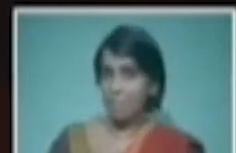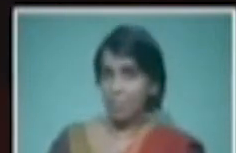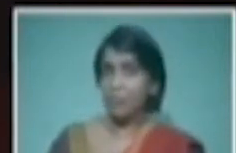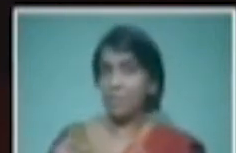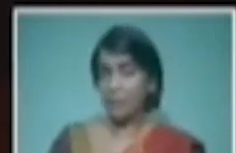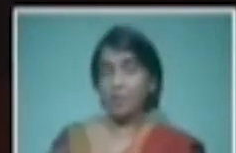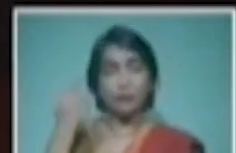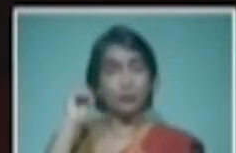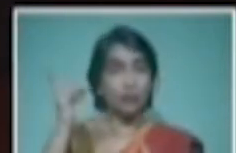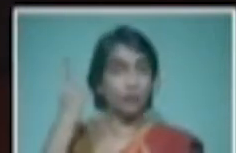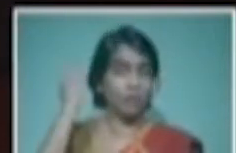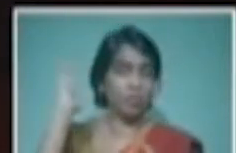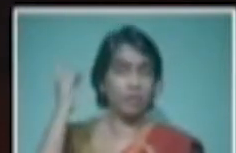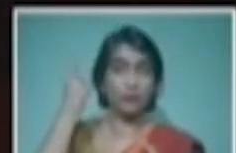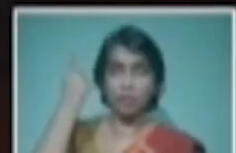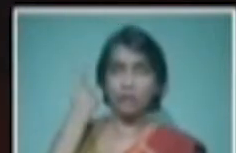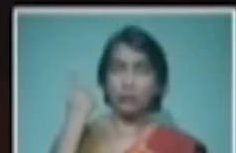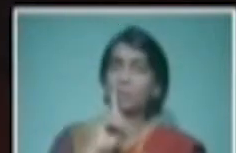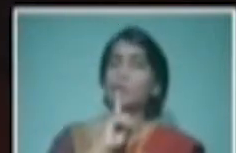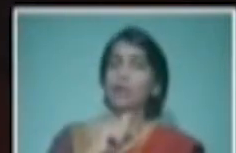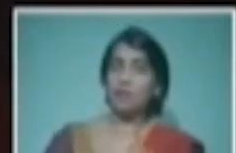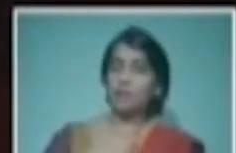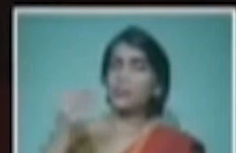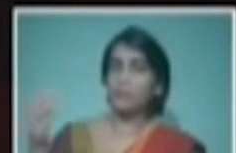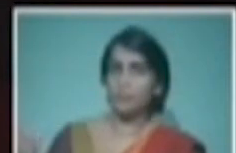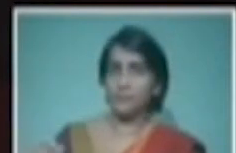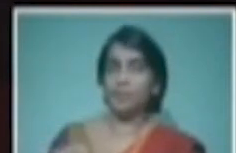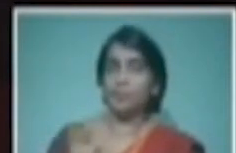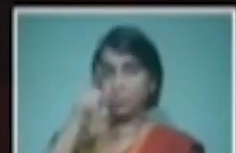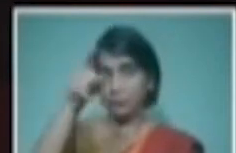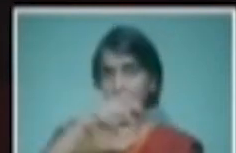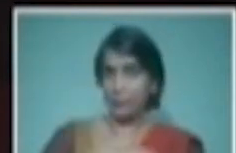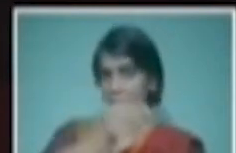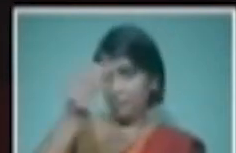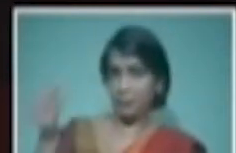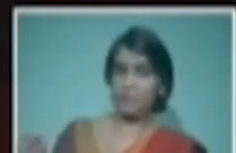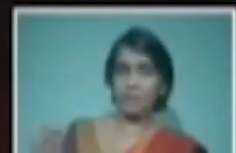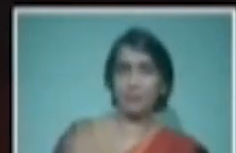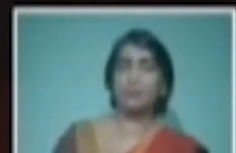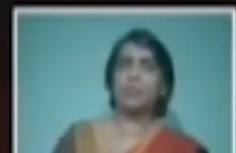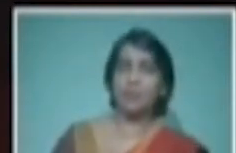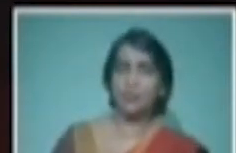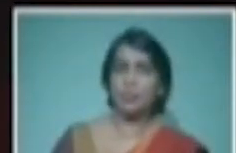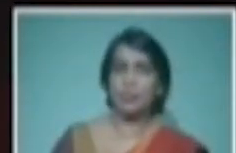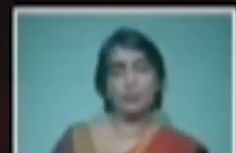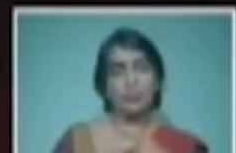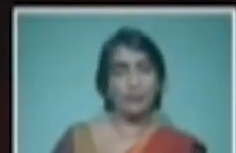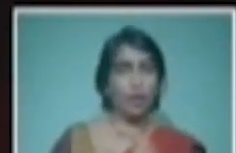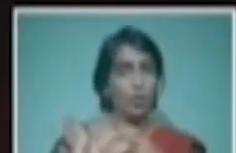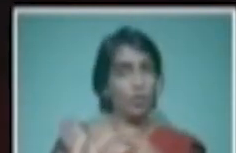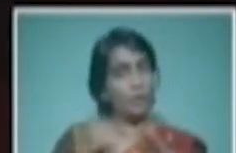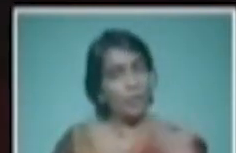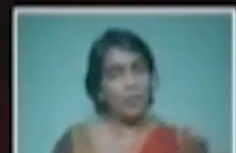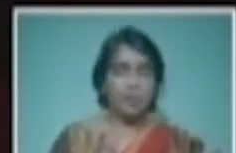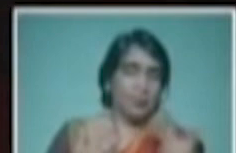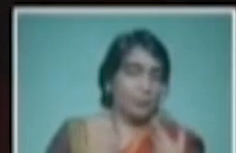එතුමාගේ විශේෂඥ දැනුම මේ සභාවට ඉදිරිපත් කරන්න අවස්ථාව ලබා දෙන්න කියලා ඒක ඔබතුමා වෙලාව තීන්දු කරන්න මම හිතන්නේ ඕනනම් එතුමාගේ උත්තරෙන් පස්සේ හෝ පෙර